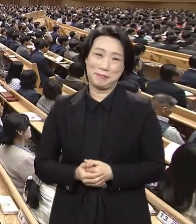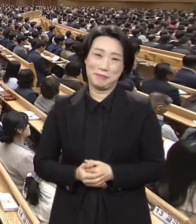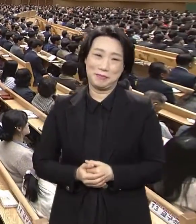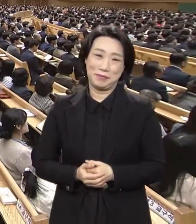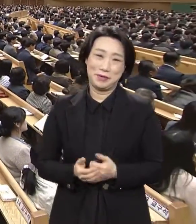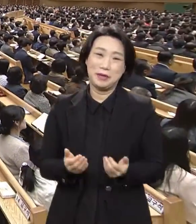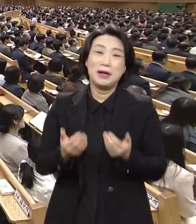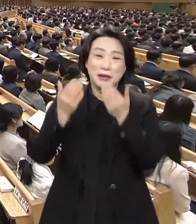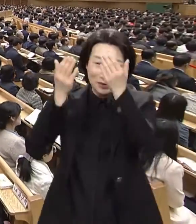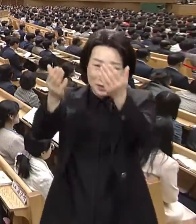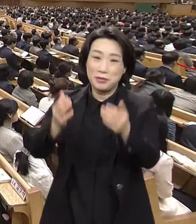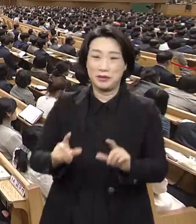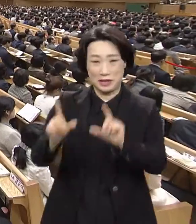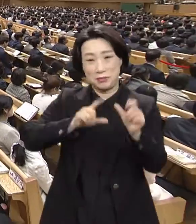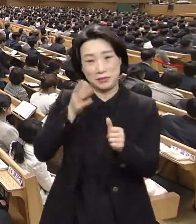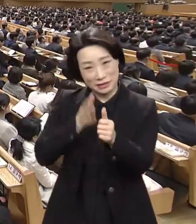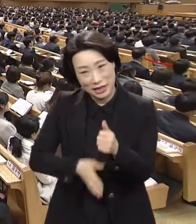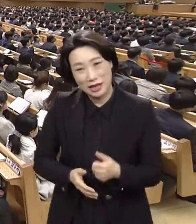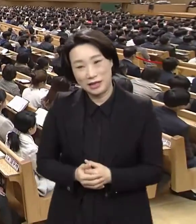드리며 살고,